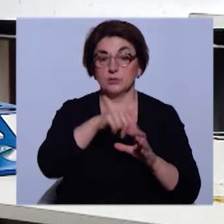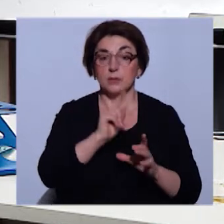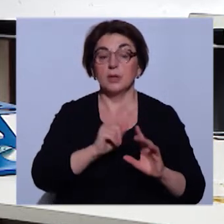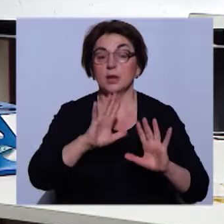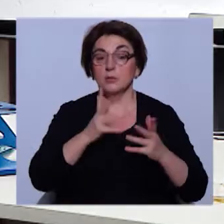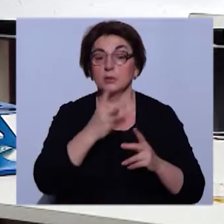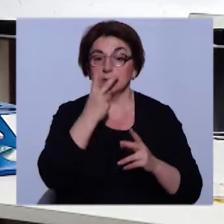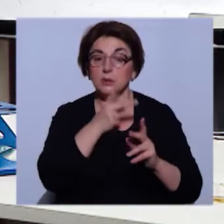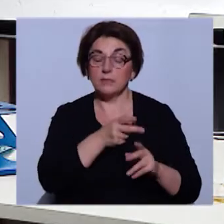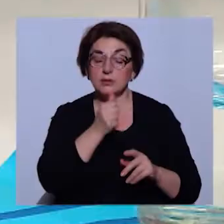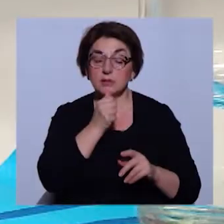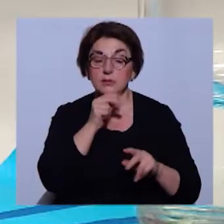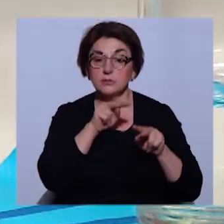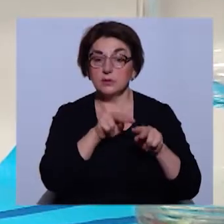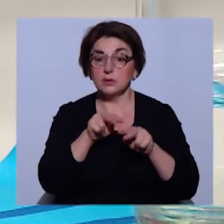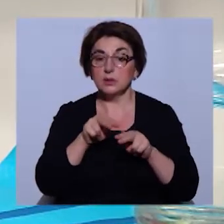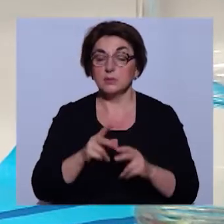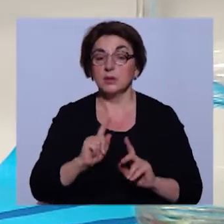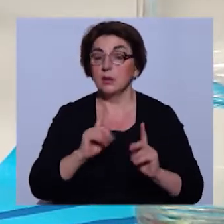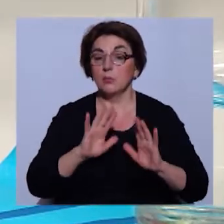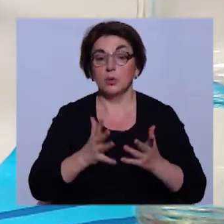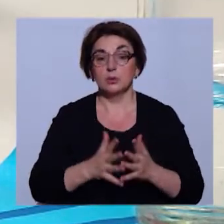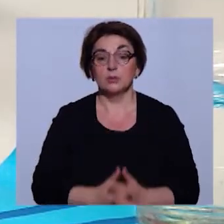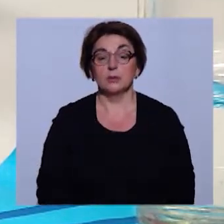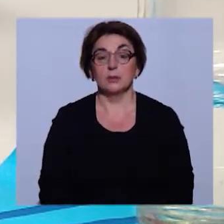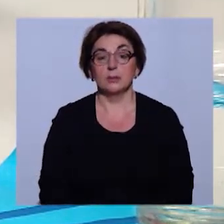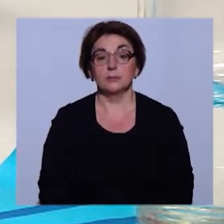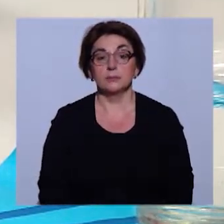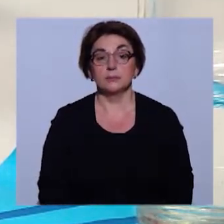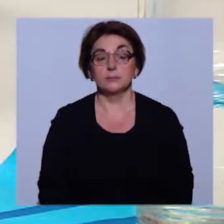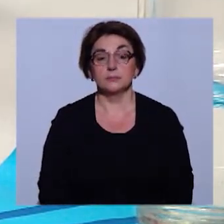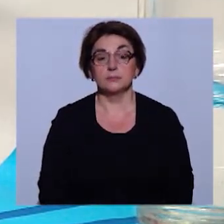და ნახოთ, დავაკვირდეთ ექსპერიმენტს რა მოხდება.